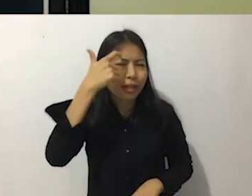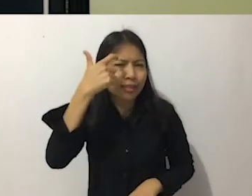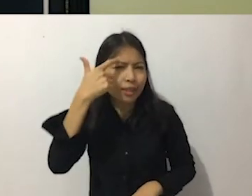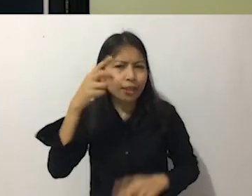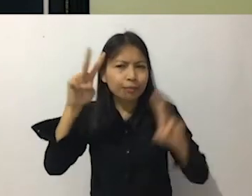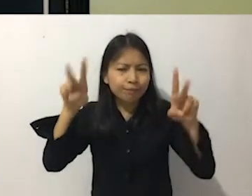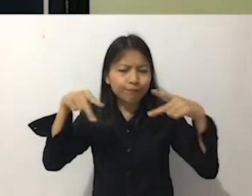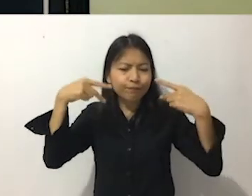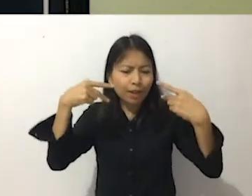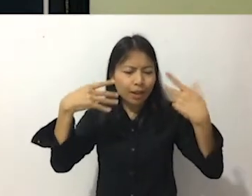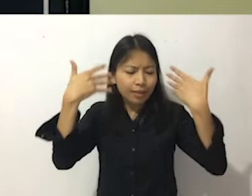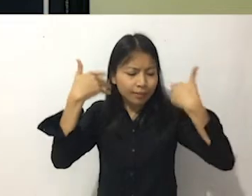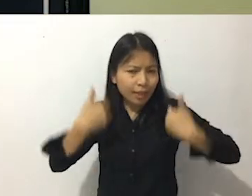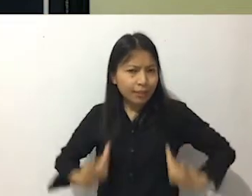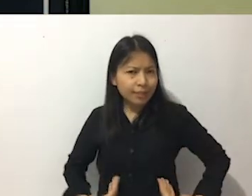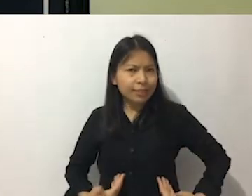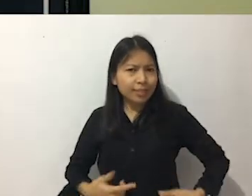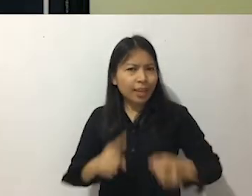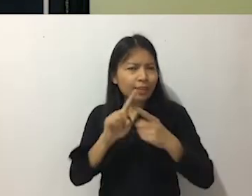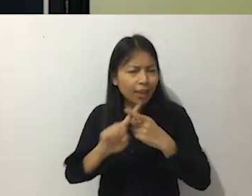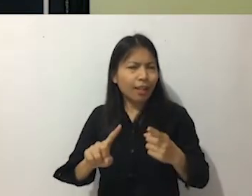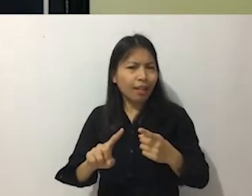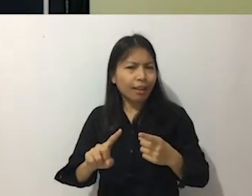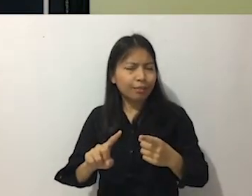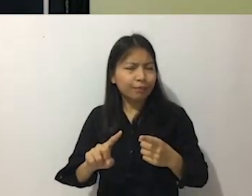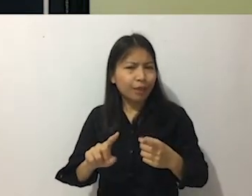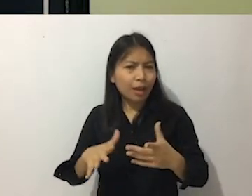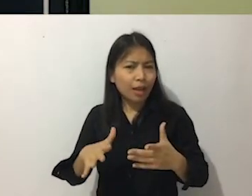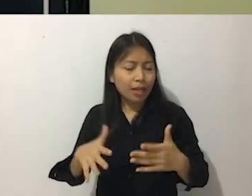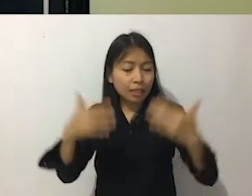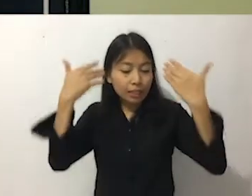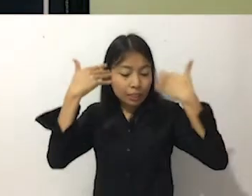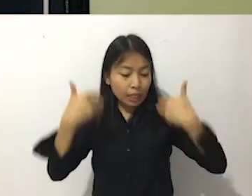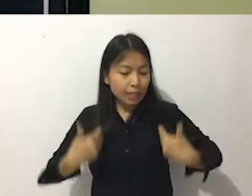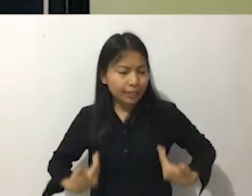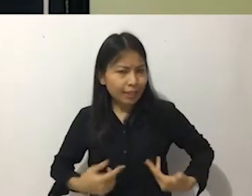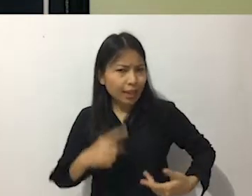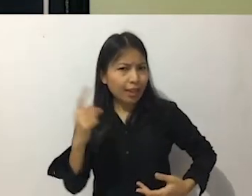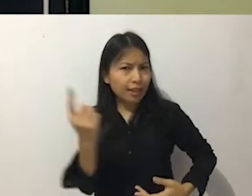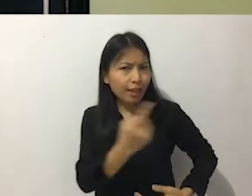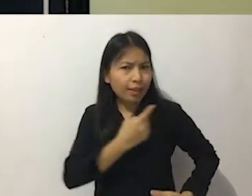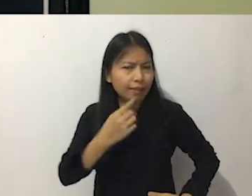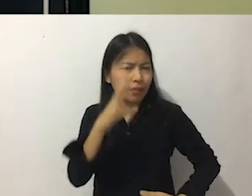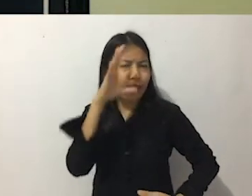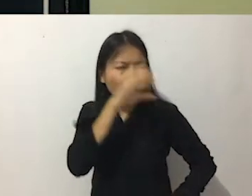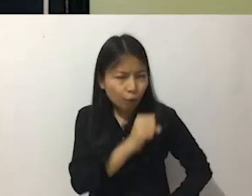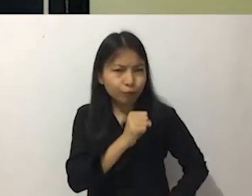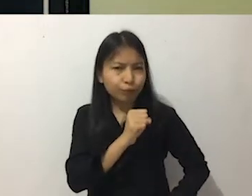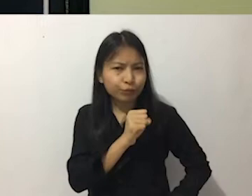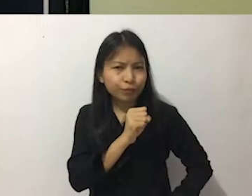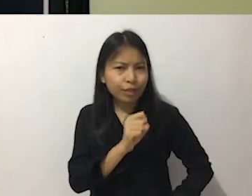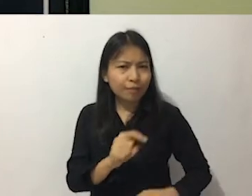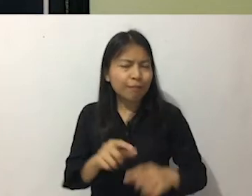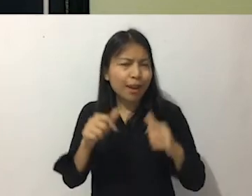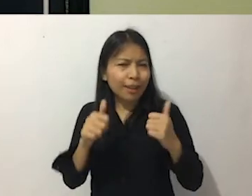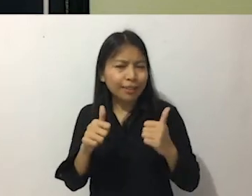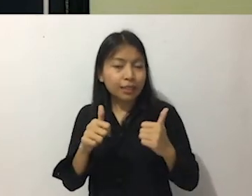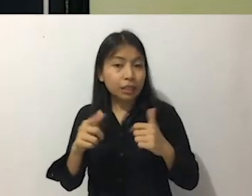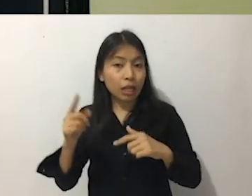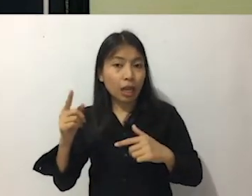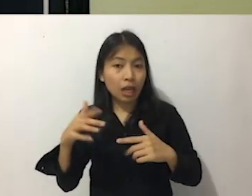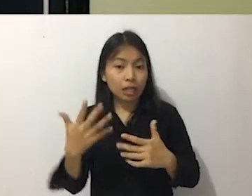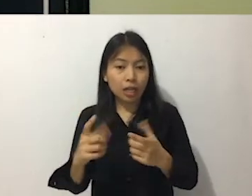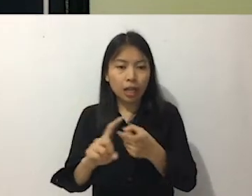Karena lewat mengenal diri kita dengan baik, kita dapat kembangkan diri kita dalam pergaulan kita dengan orang